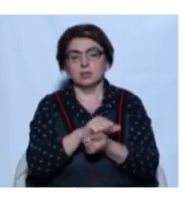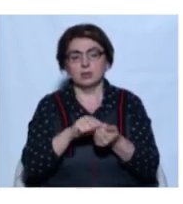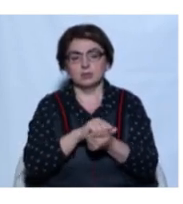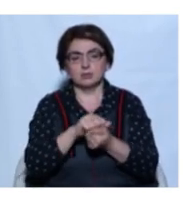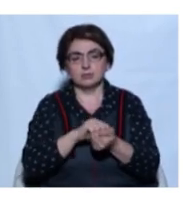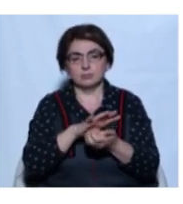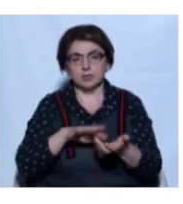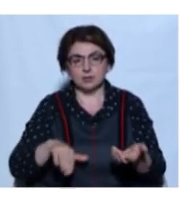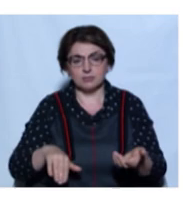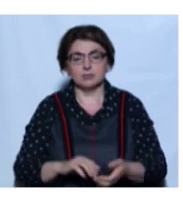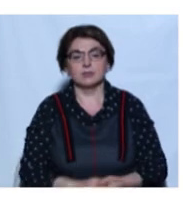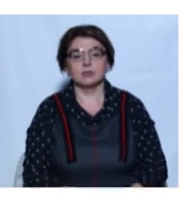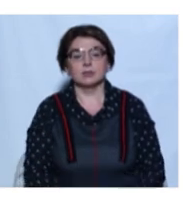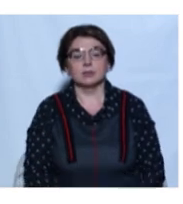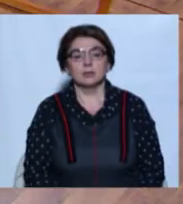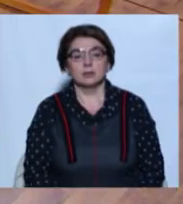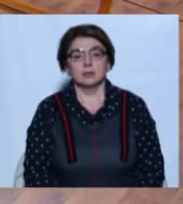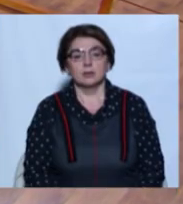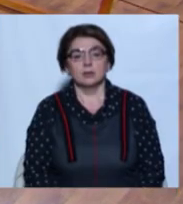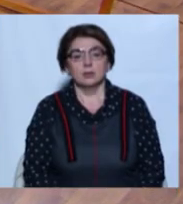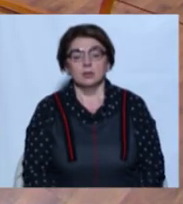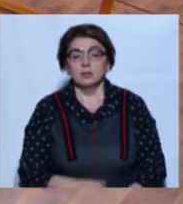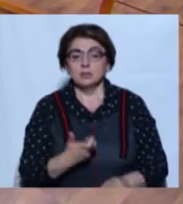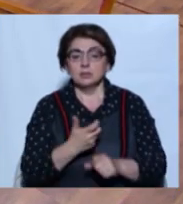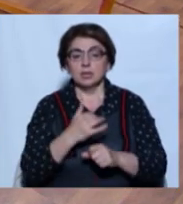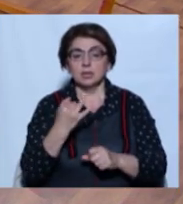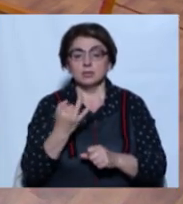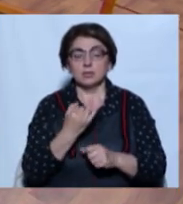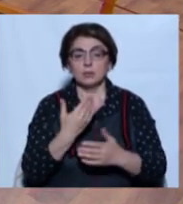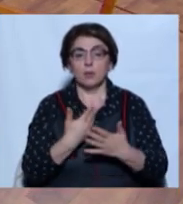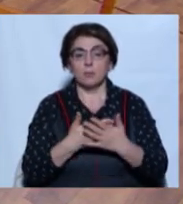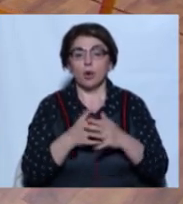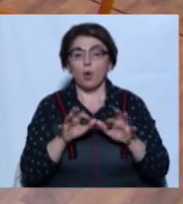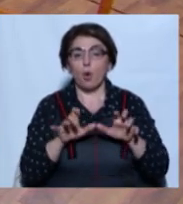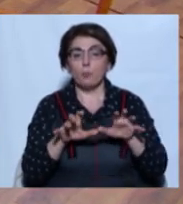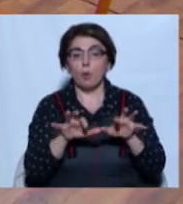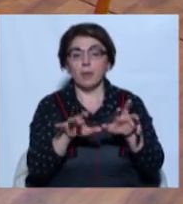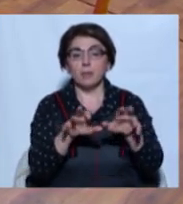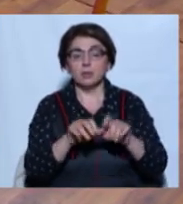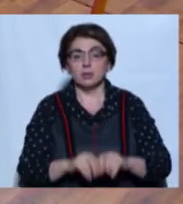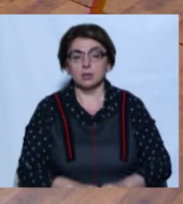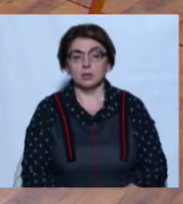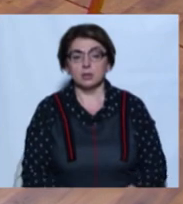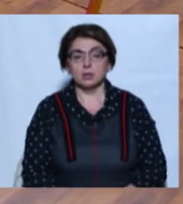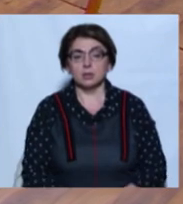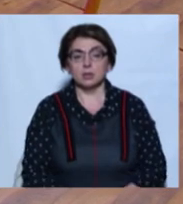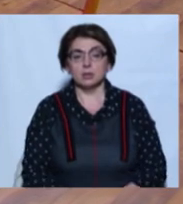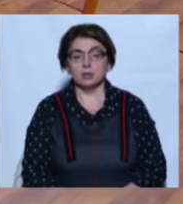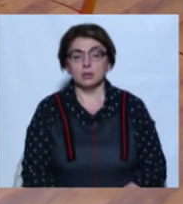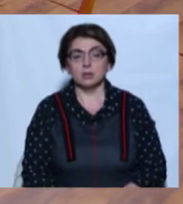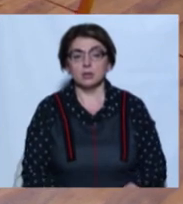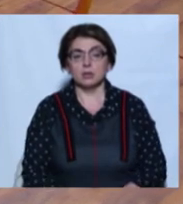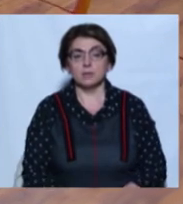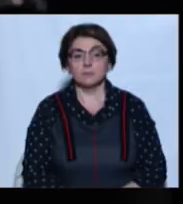მიირთმევს თავის ნადავს, ესე ვთქვათ. Ძალიან საინტერესო არის მაგალითად ობობები. Ობობები, როგორც